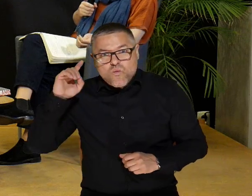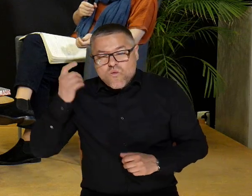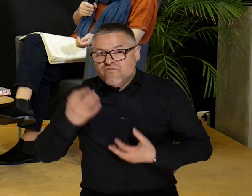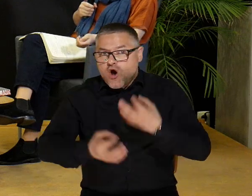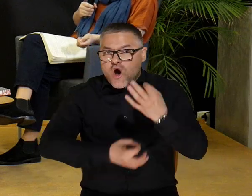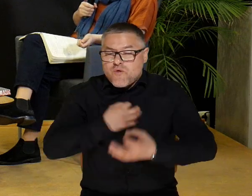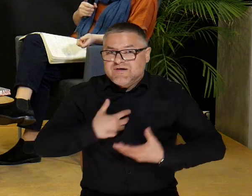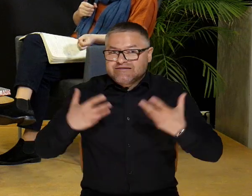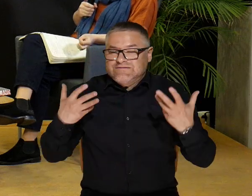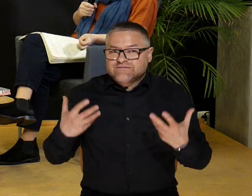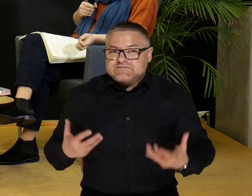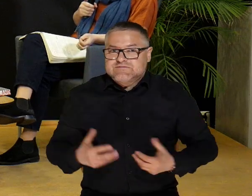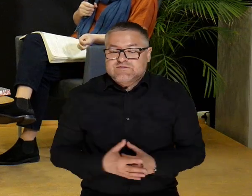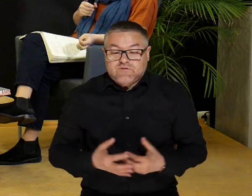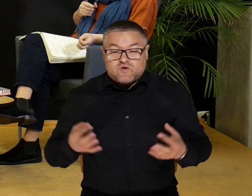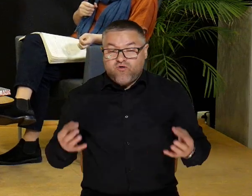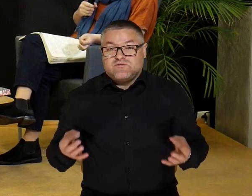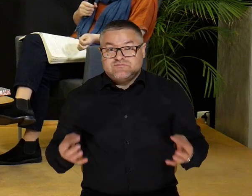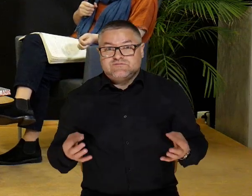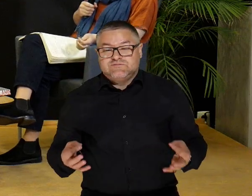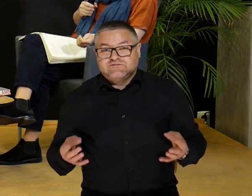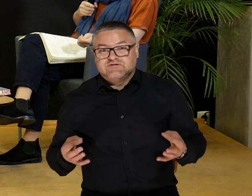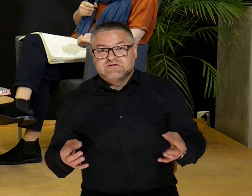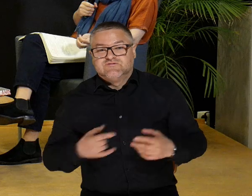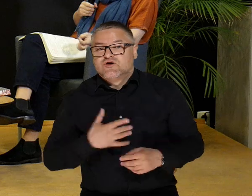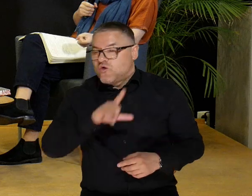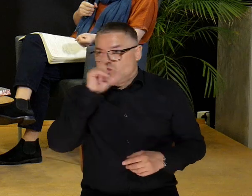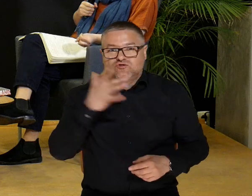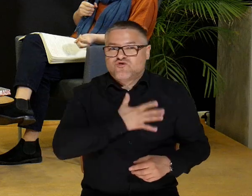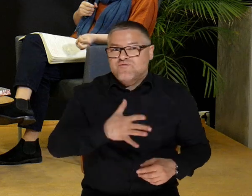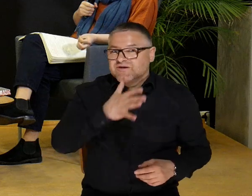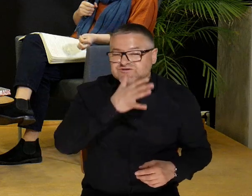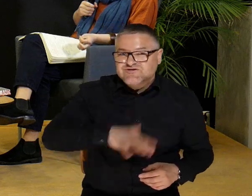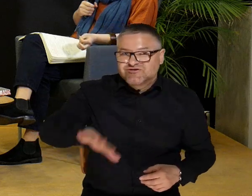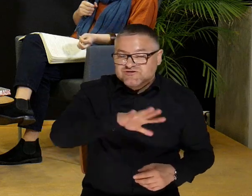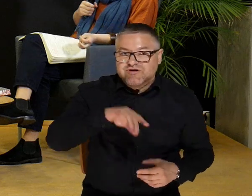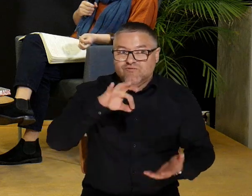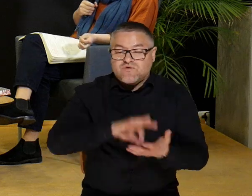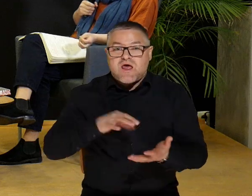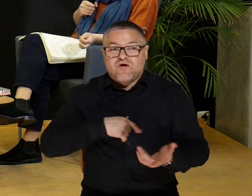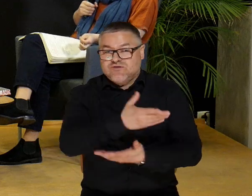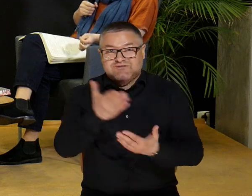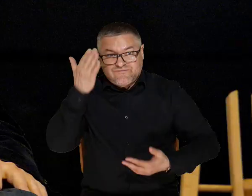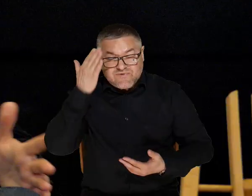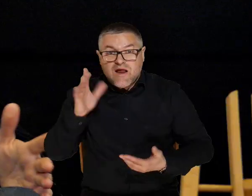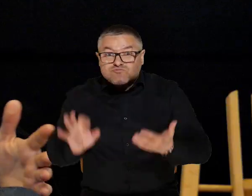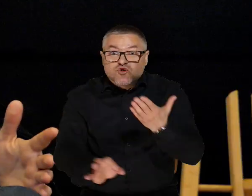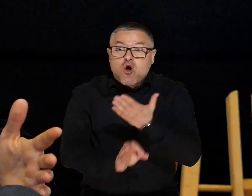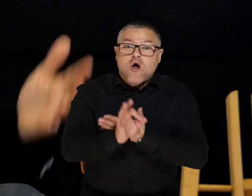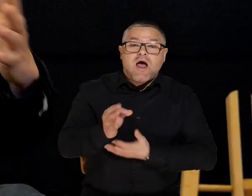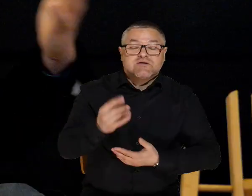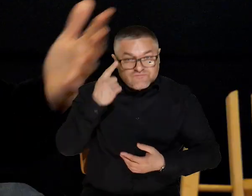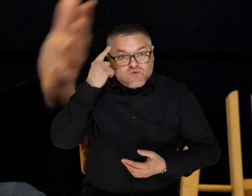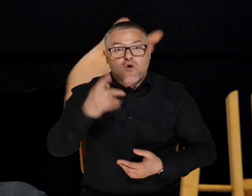opowiedzieć o dzisiejszym antysemityzmie w Polsce na tym spotkaniu, bo oni o tym chcieli się dowiedzieć. No, ale przy okazji wspomniałem o